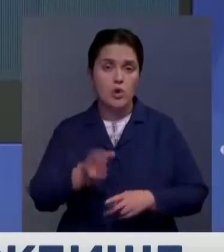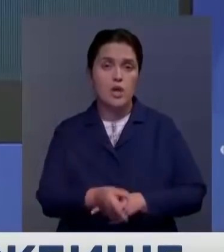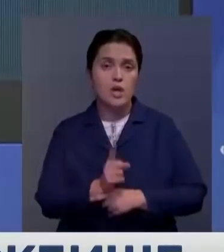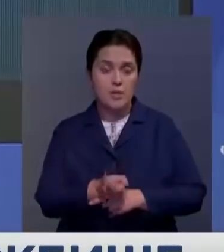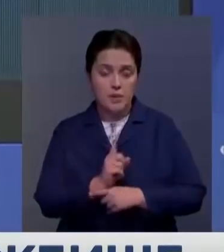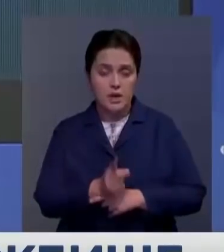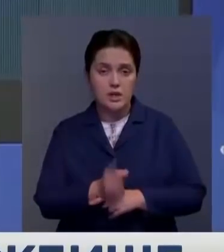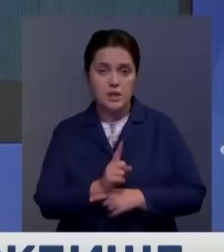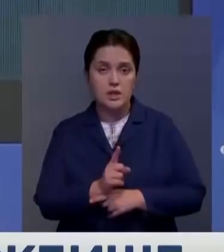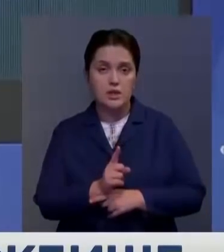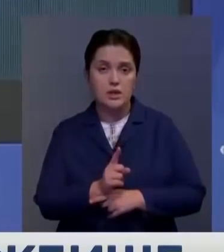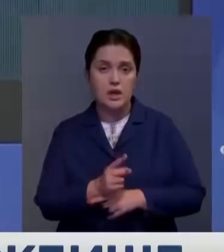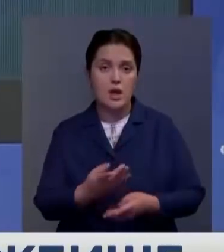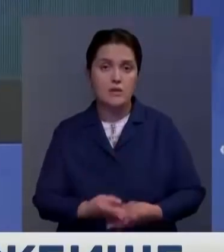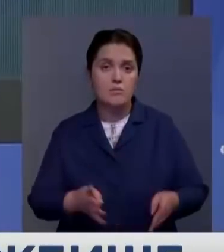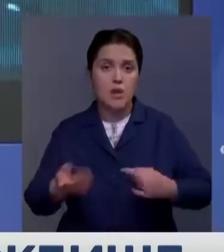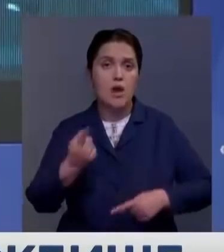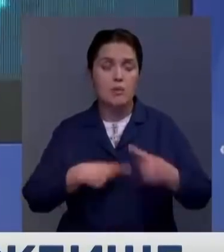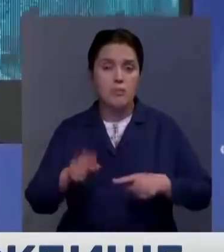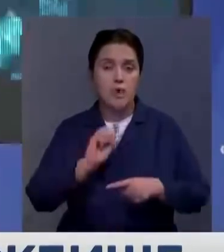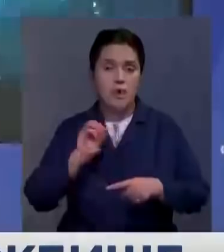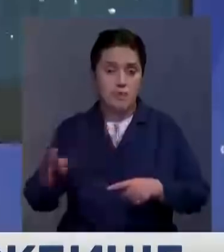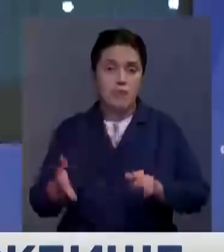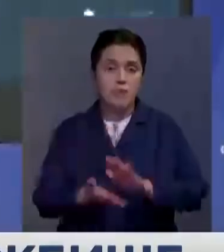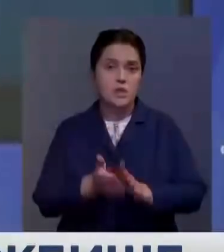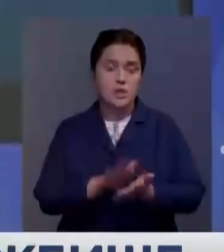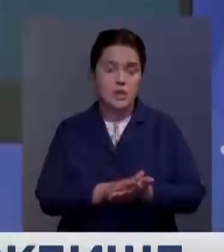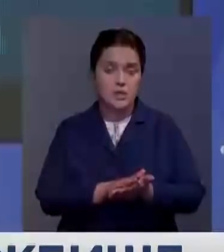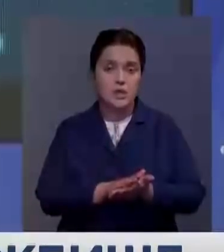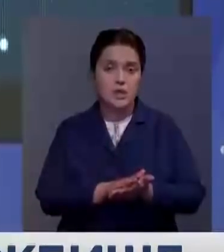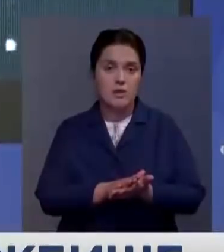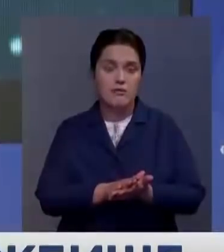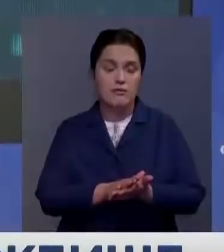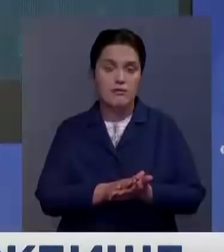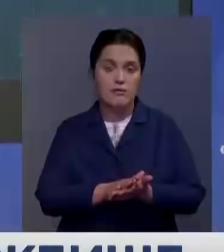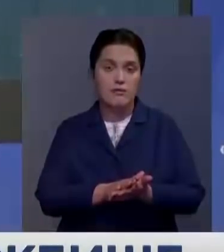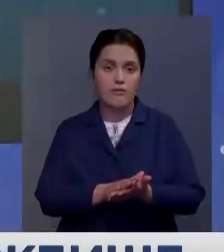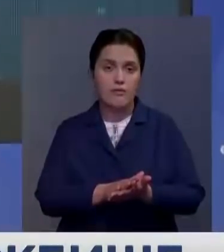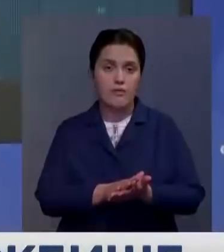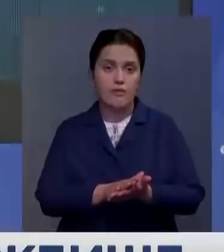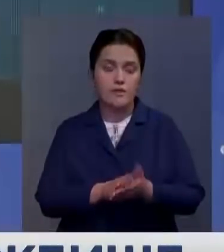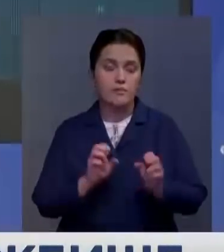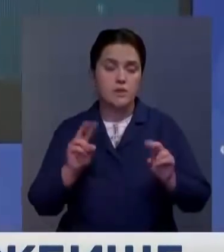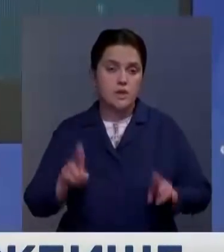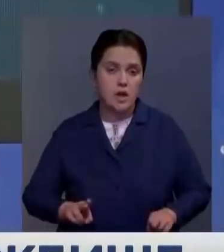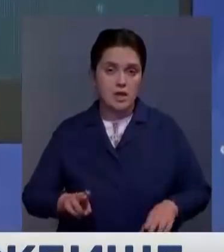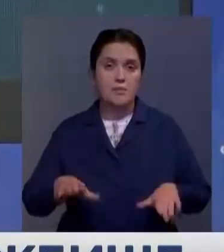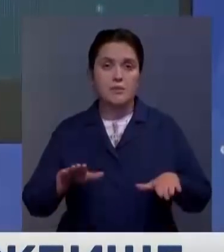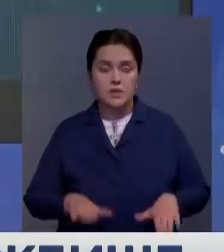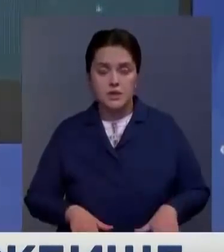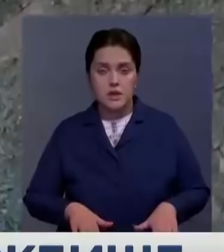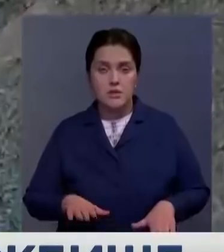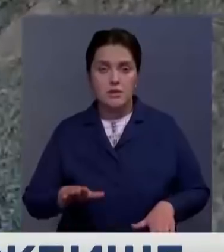эти сети обратно приносили и складировали в места сборов, которые будут в